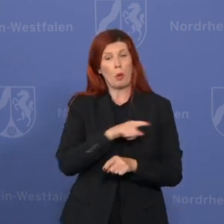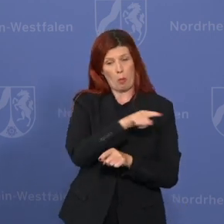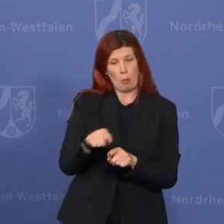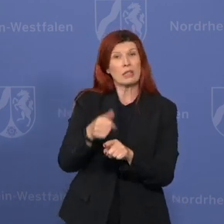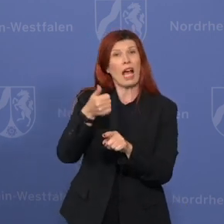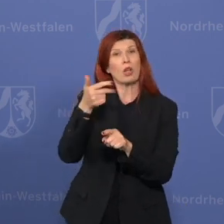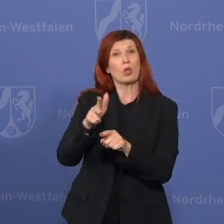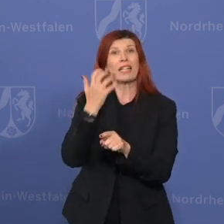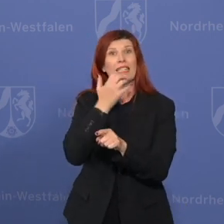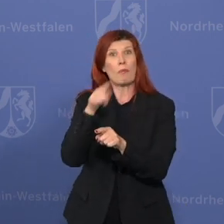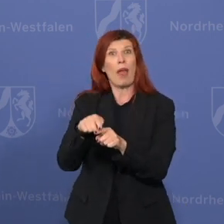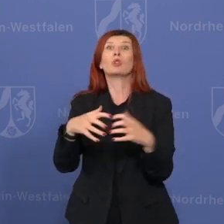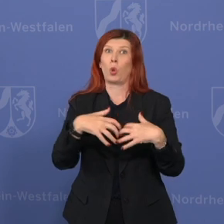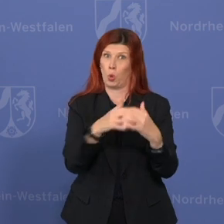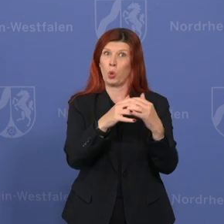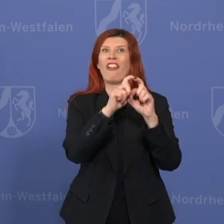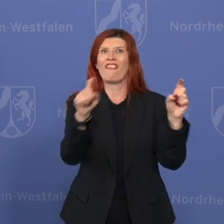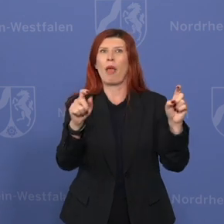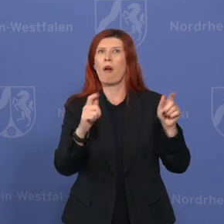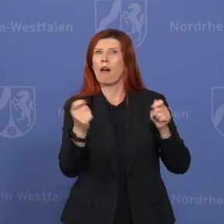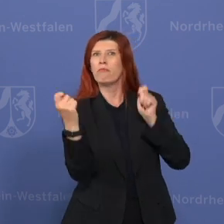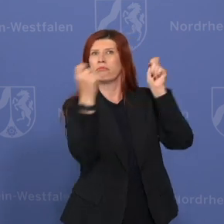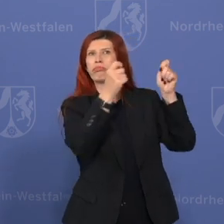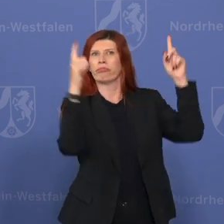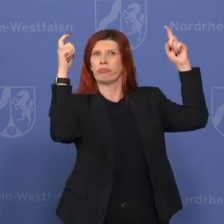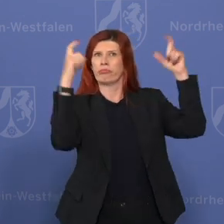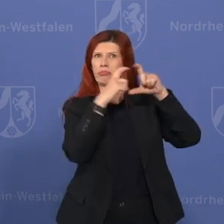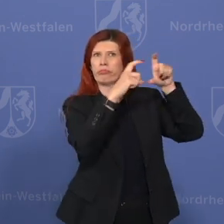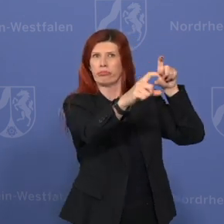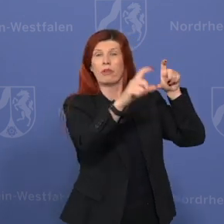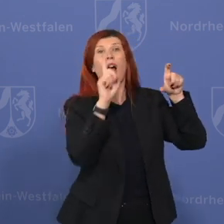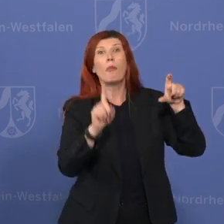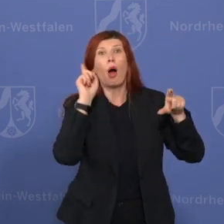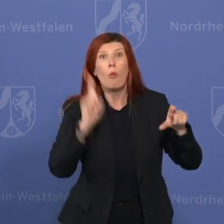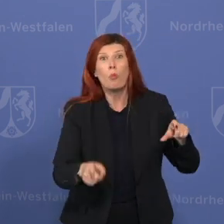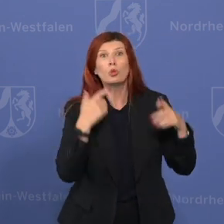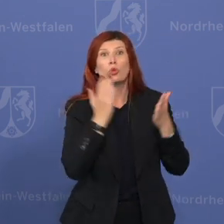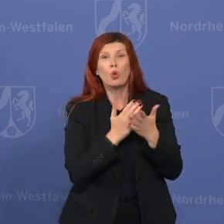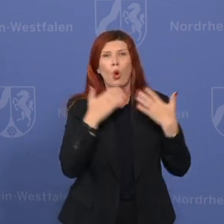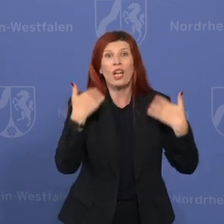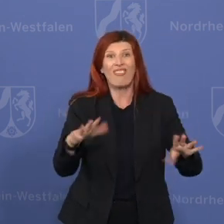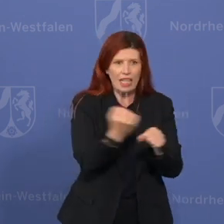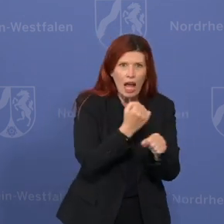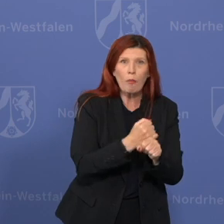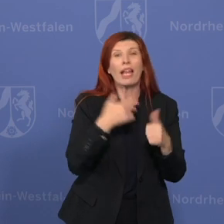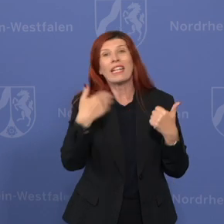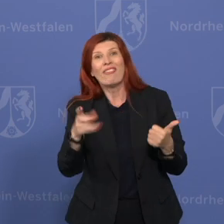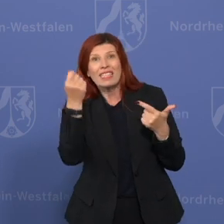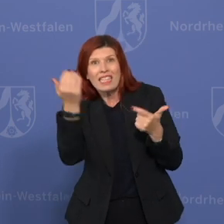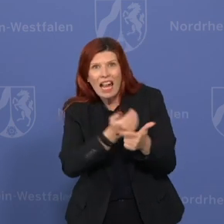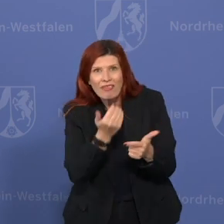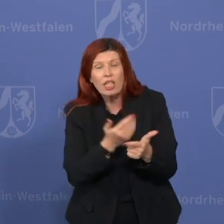Umsätze erzielten oder mindestens einen Auftrag durch einen Kunden vorliegen hatten oder sie bereits eine langfristige oder dauerhaft